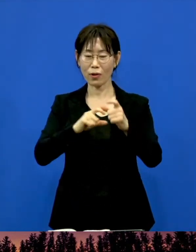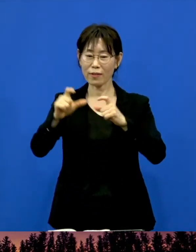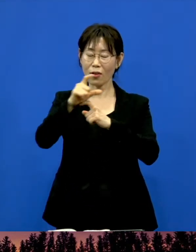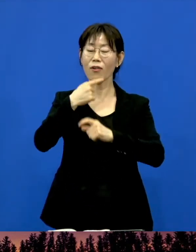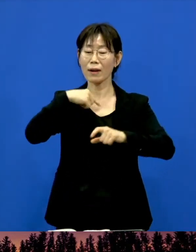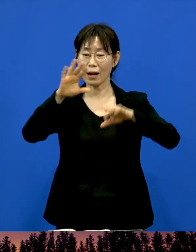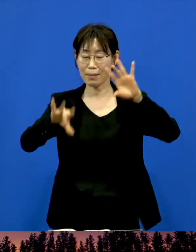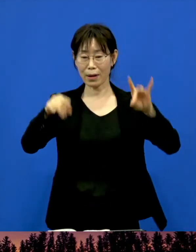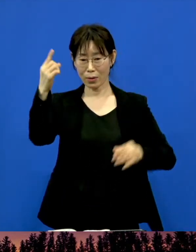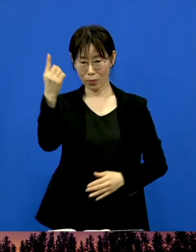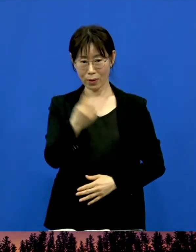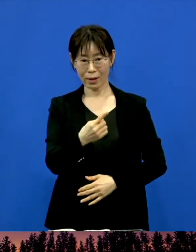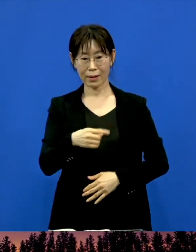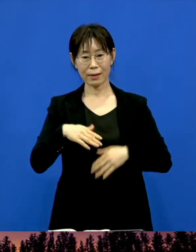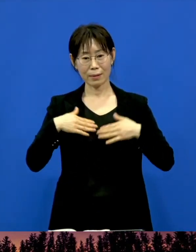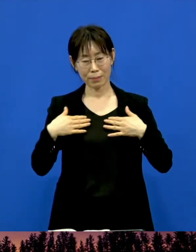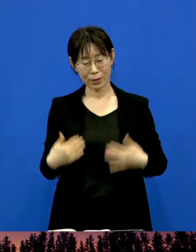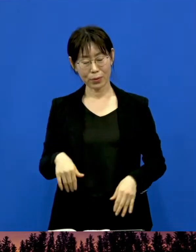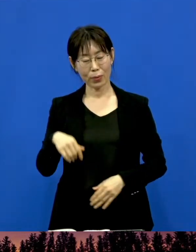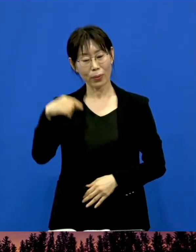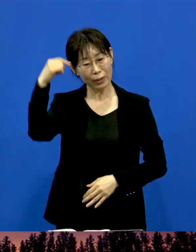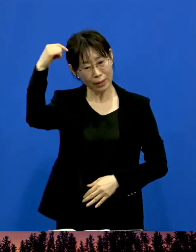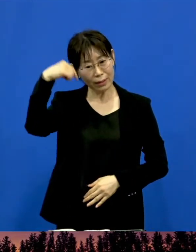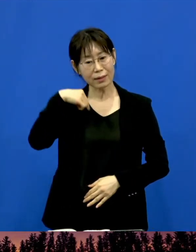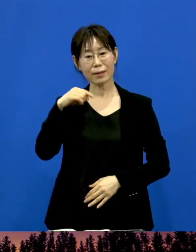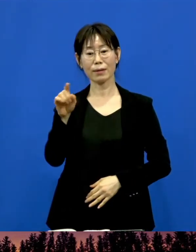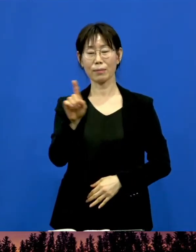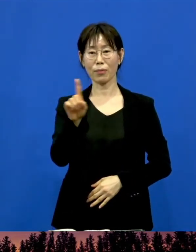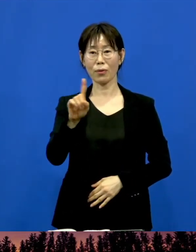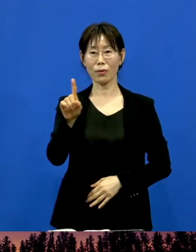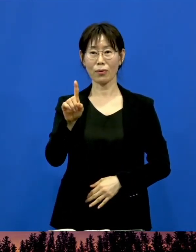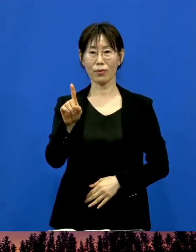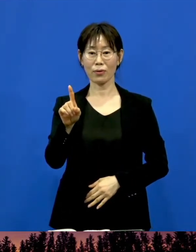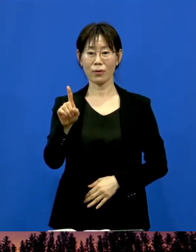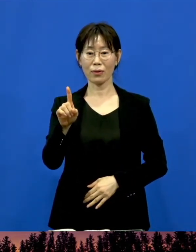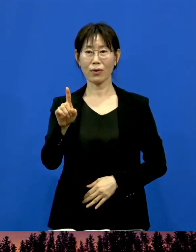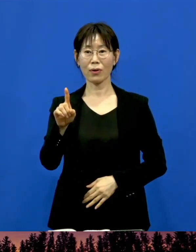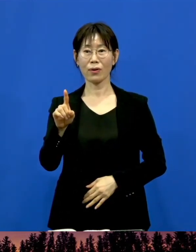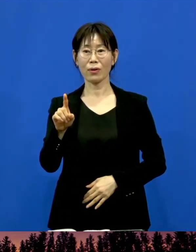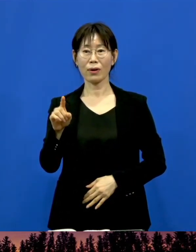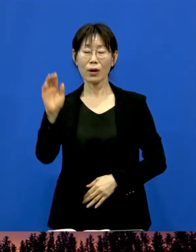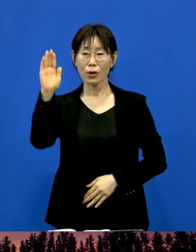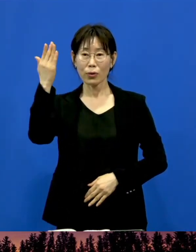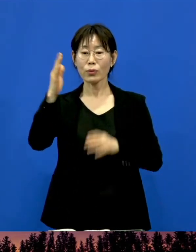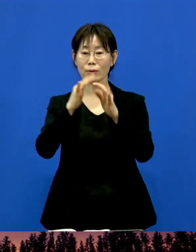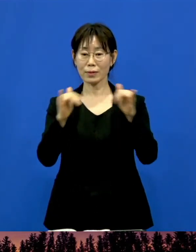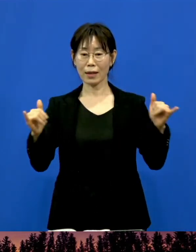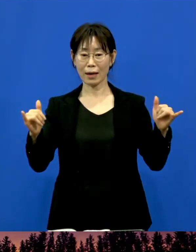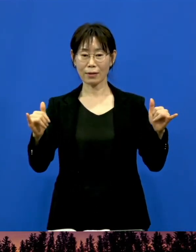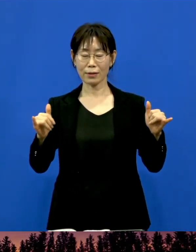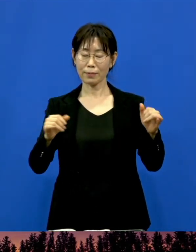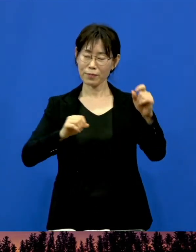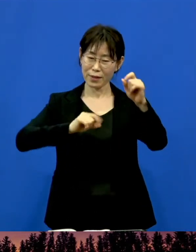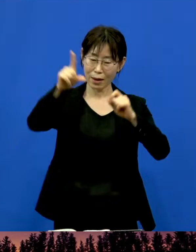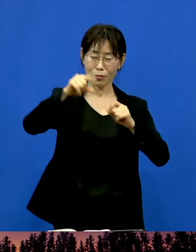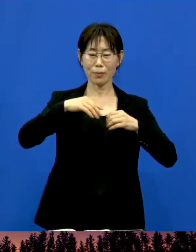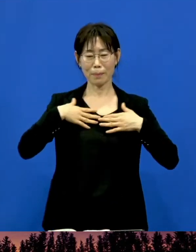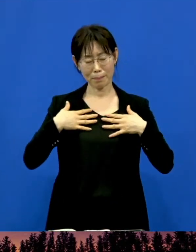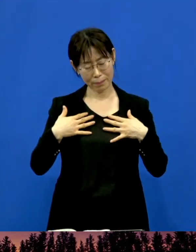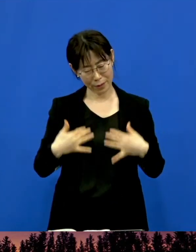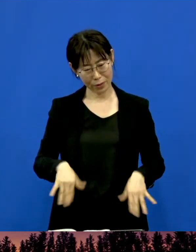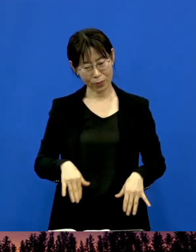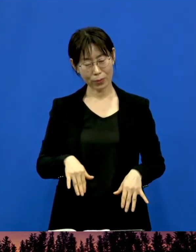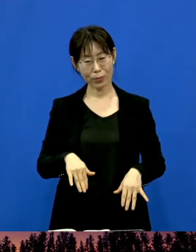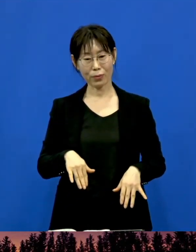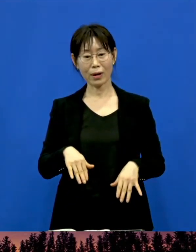이런 피로감이 어디로부터 오는 것입니까? 왜 피로하죠? 욕구와 관련되어 있습니다. 현대사회의 사람들이 다 피로해 있는 이유는 이